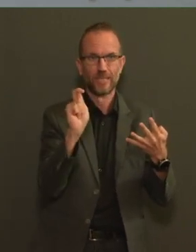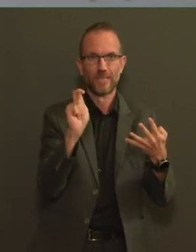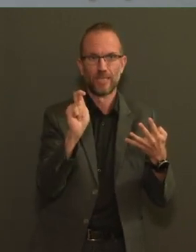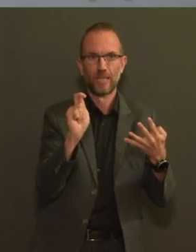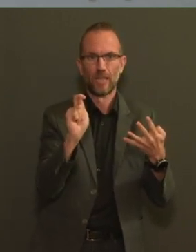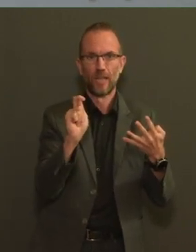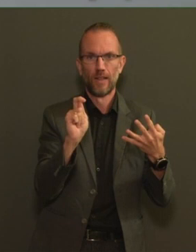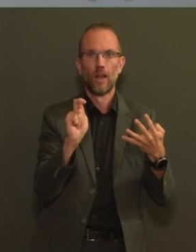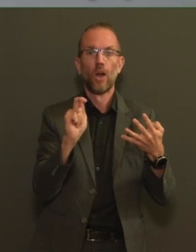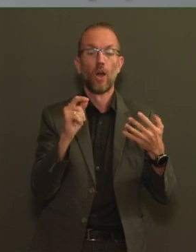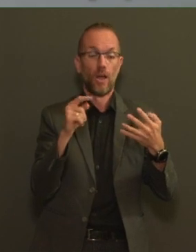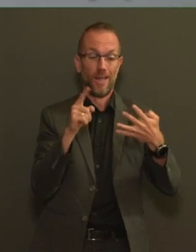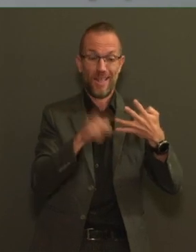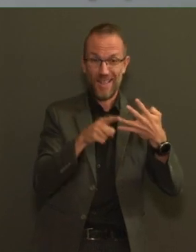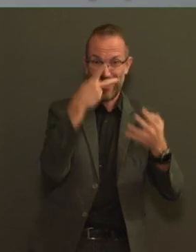621 nouveaux cas par jour.